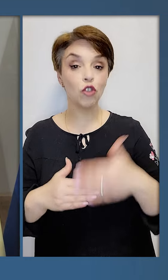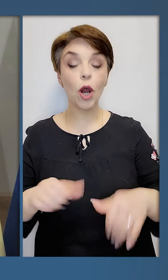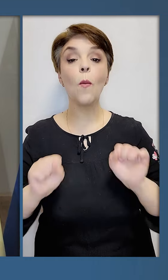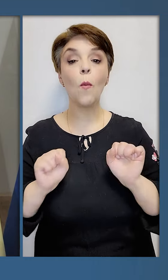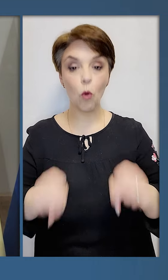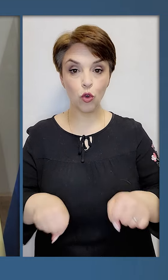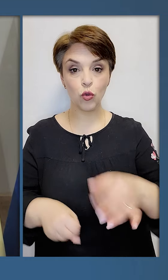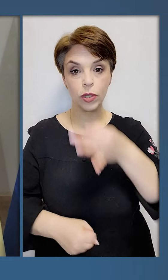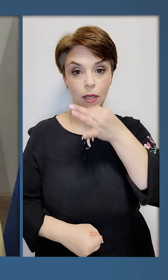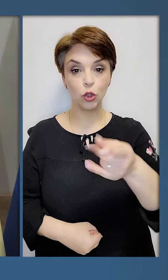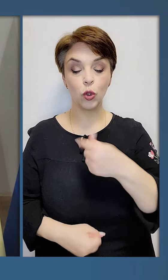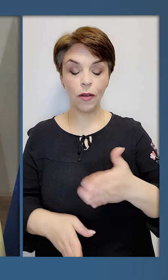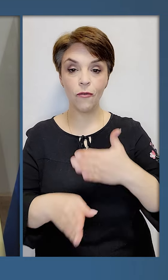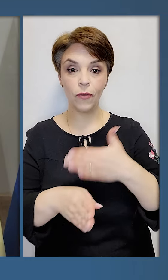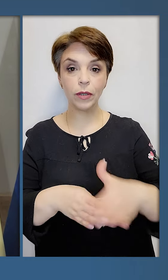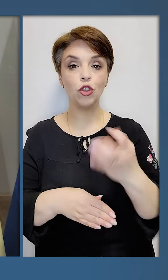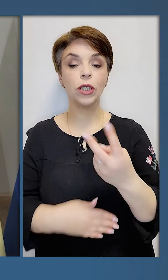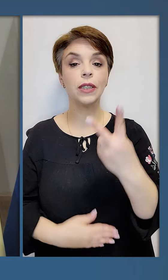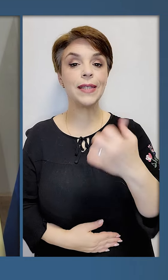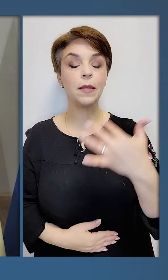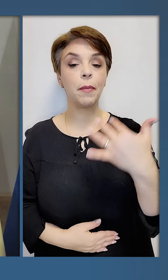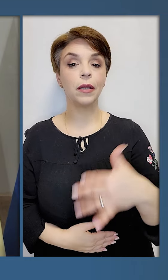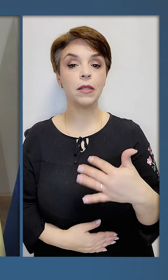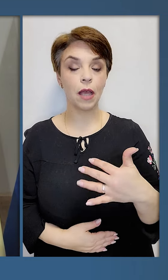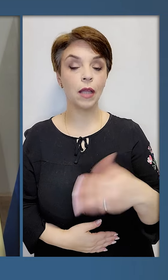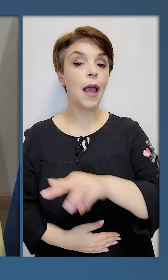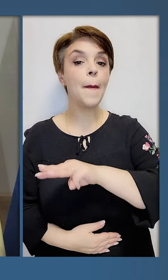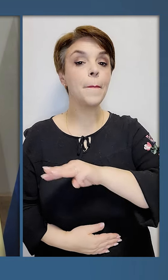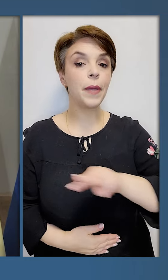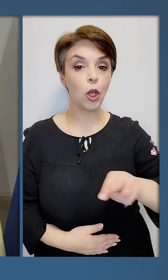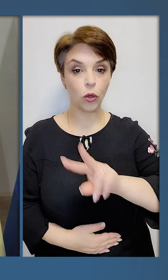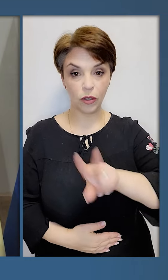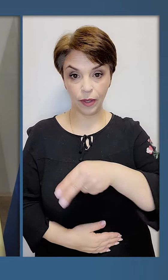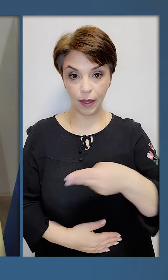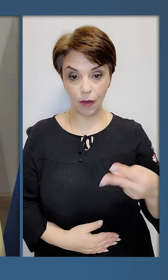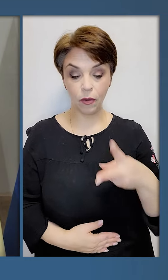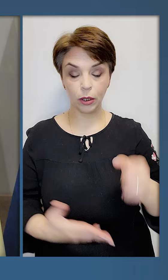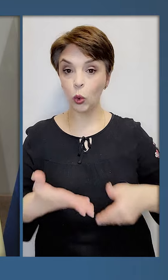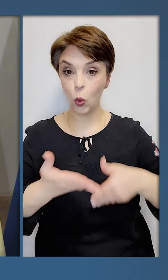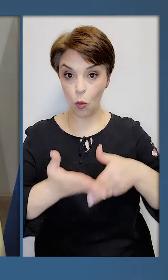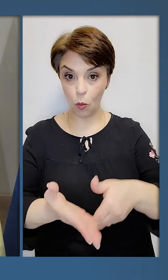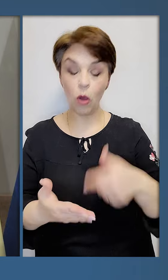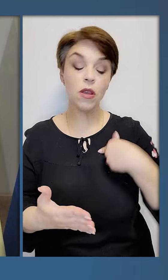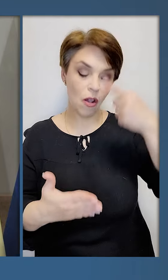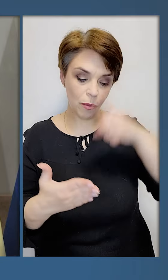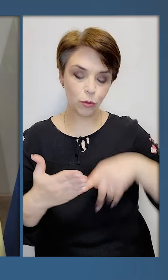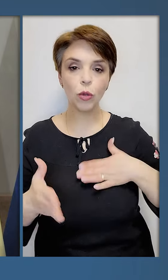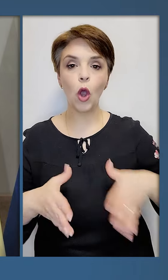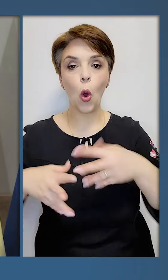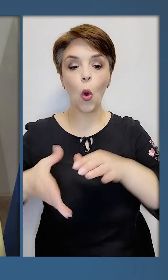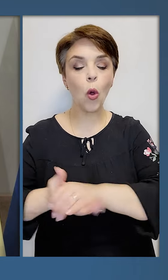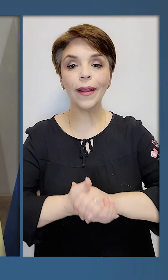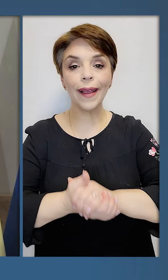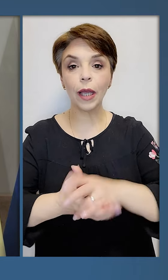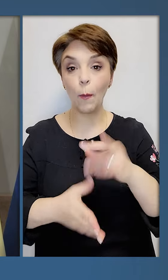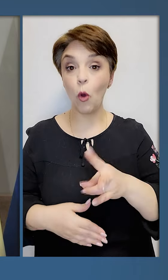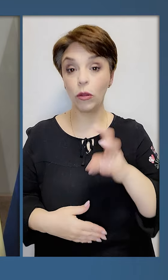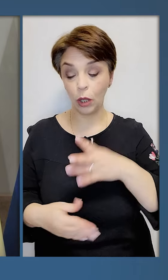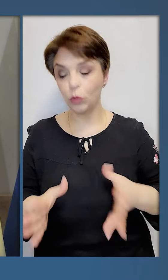вже можу сказати, що ми виділимо ще 250 мільйонів євро на допомогу. І я впевнений, що колеги по